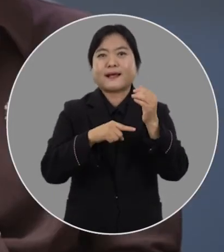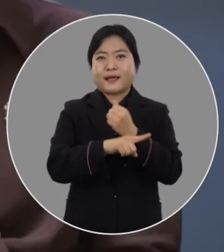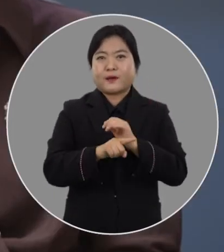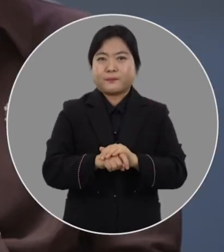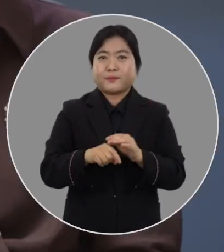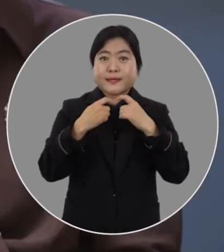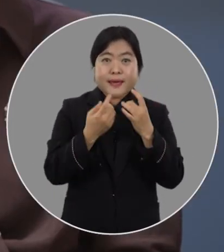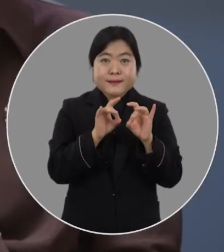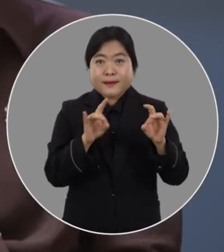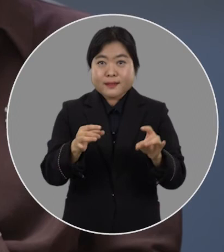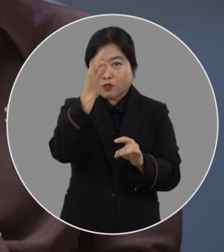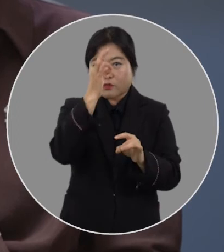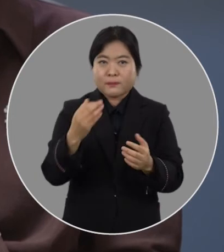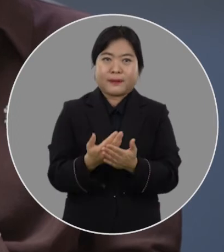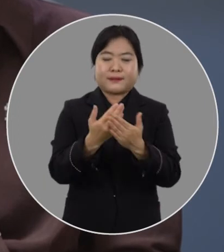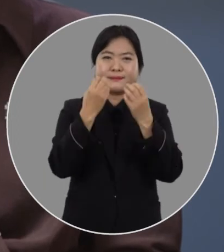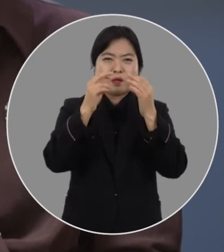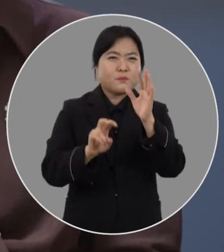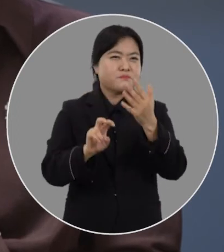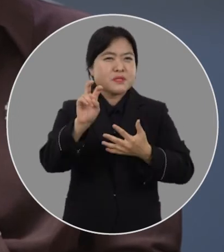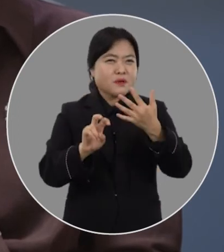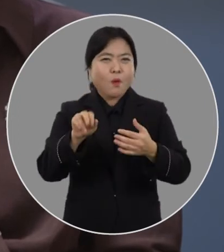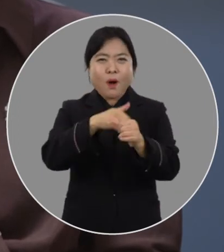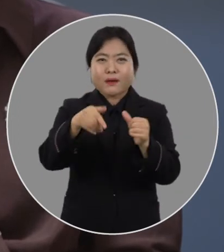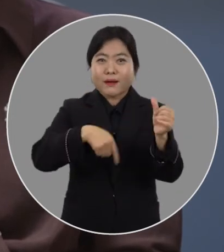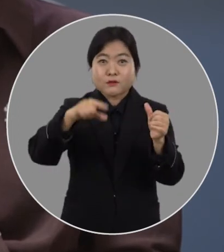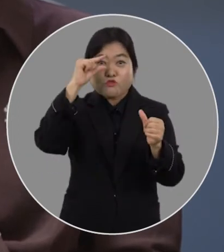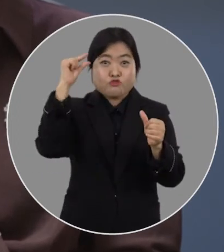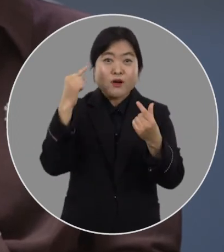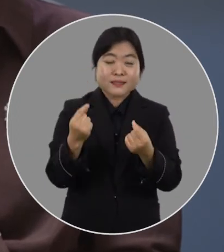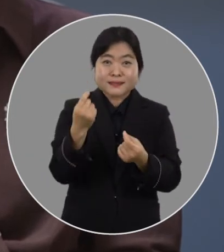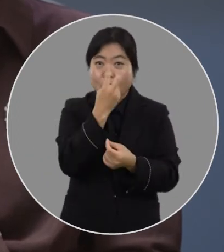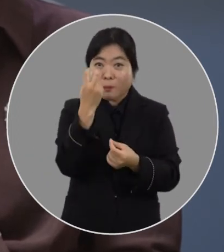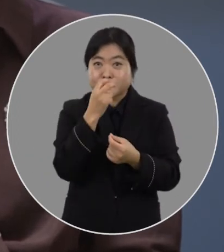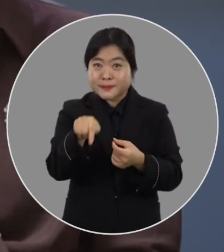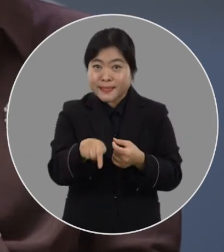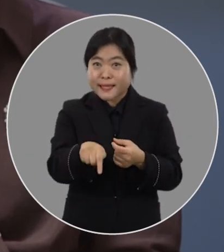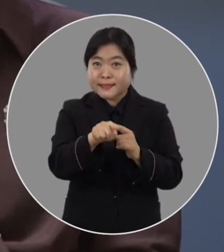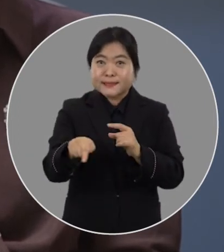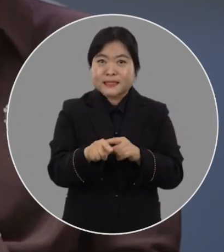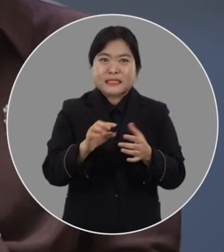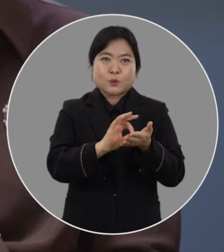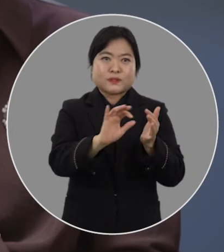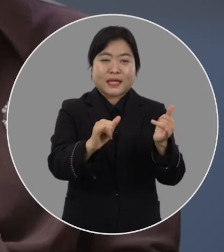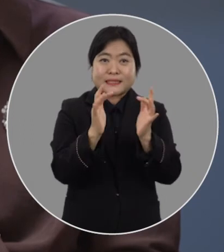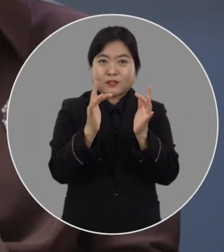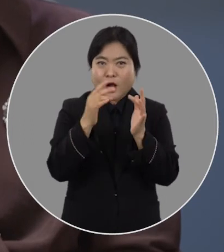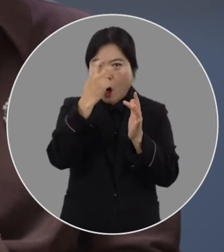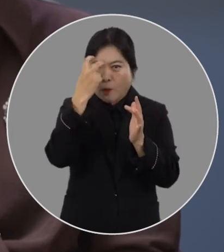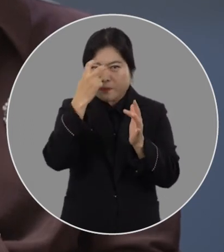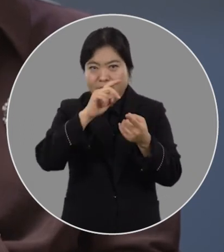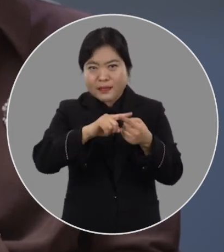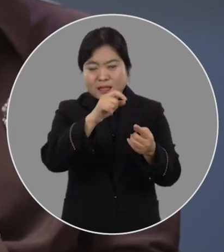개인화 기술이 발달한 새로운 미디어 환경에서 구글과 같은 검색 엔진은 이용자의 인터넷 검색 기록을